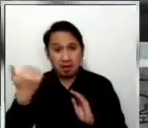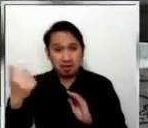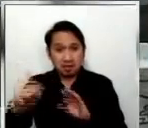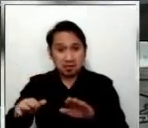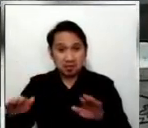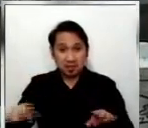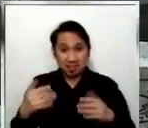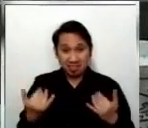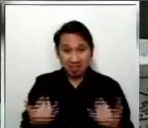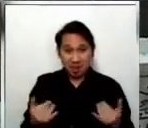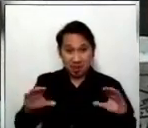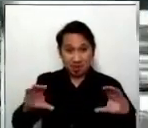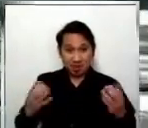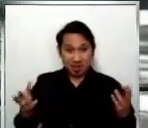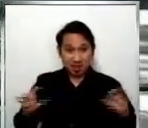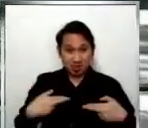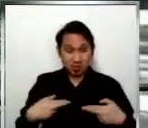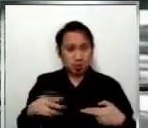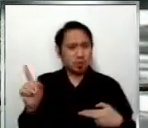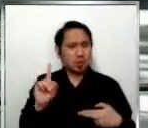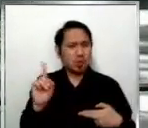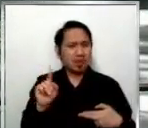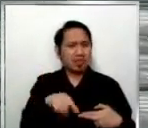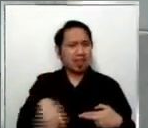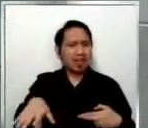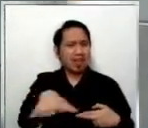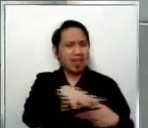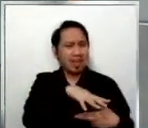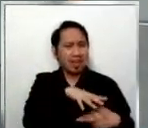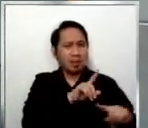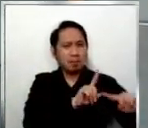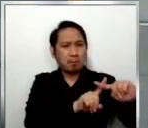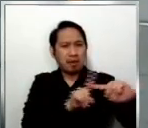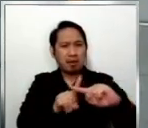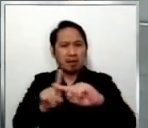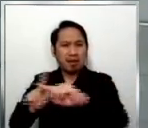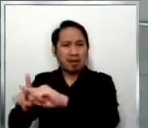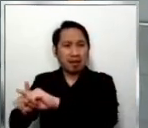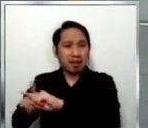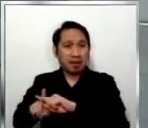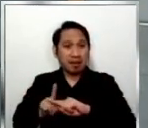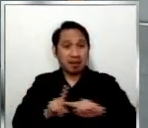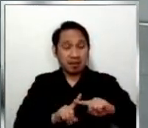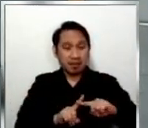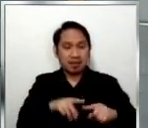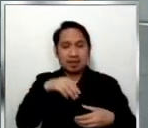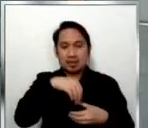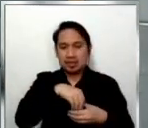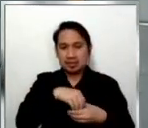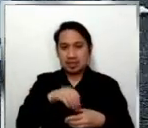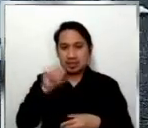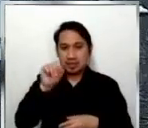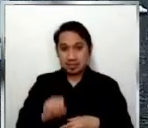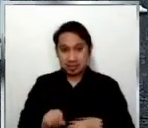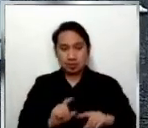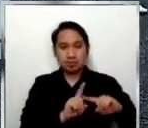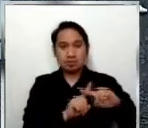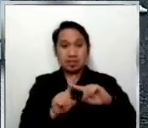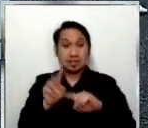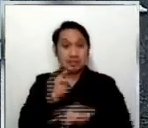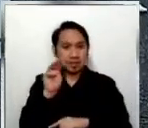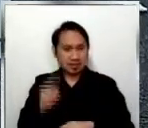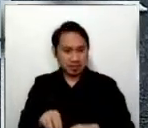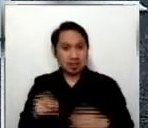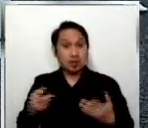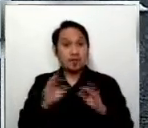ngayon napaliligiran ng mga yumao. Sa loob ng Manila South Cemetery kasi nakatira ang kanyang pamilya, kaya ang kanyang